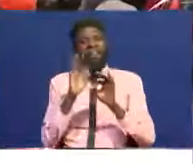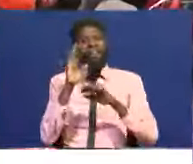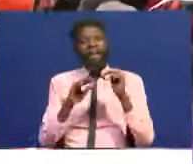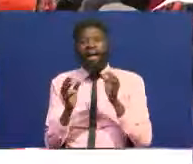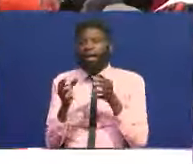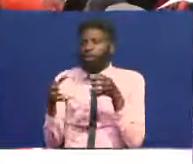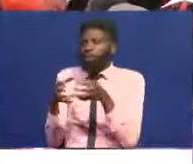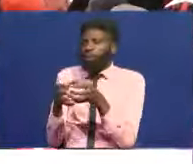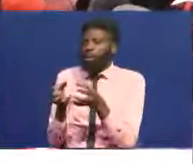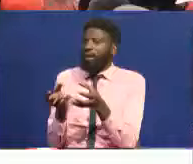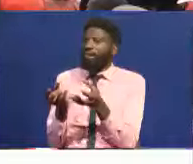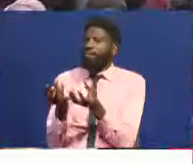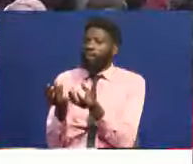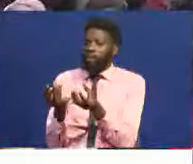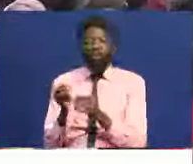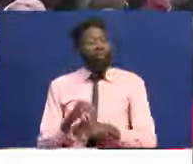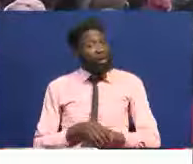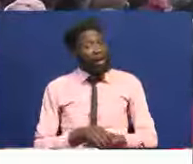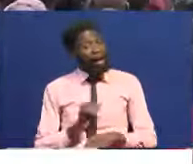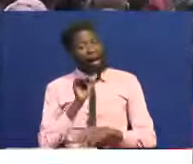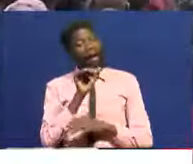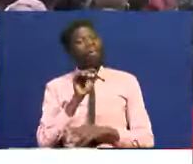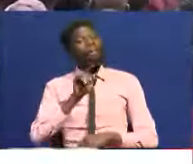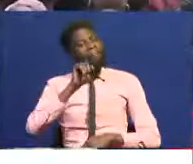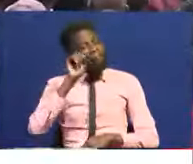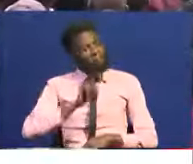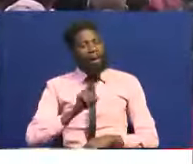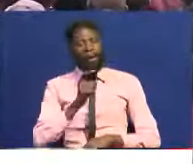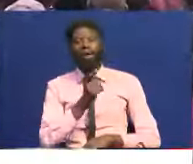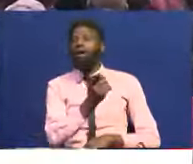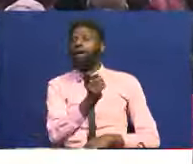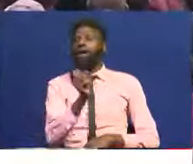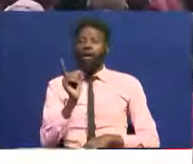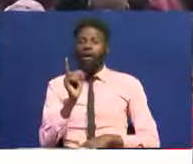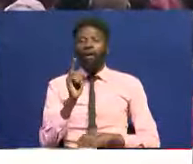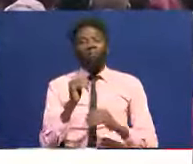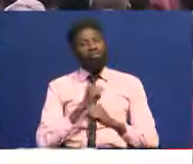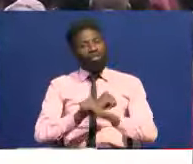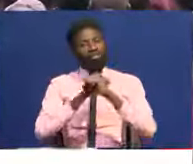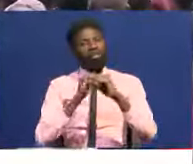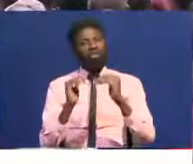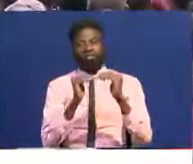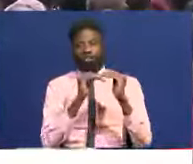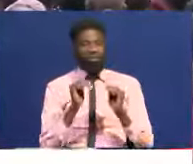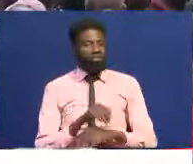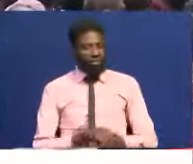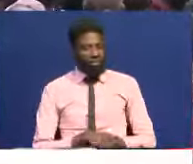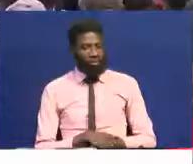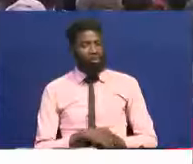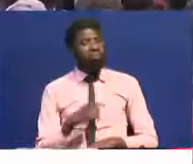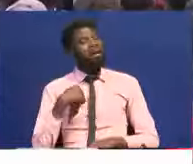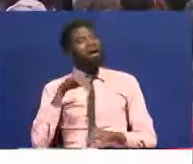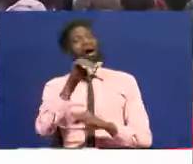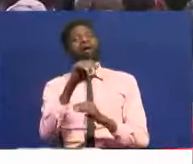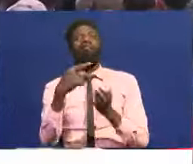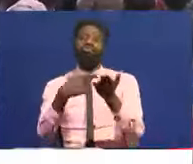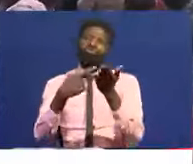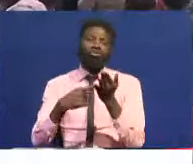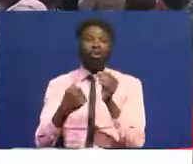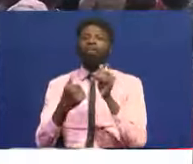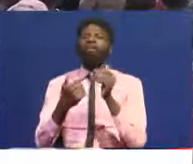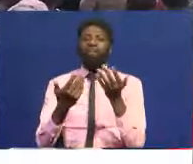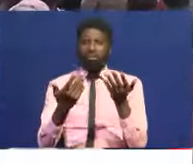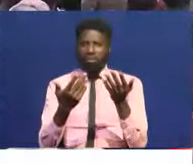kulinda demokrasia iliyoko. Nimeitisha mazungumzo, wamekataa. Nimewaambia wanaendelea kusema wao